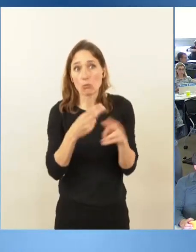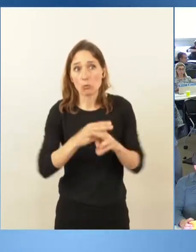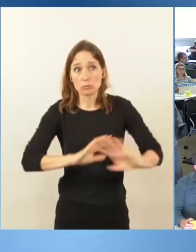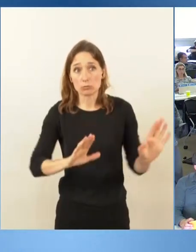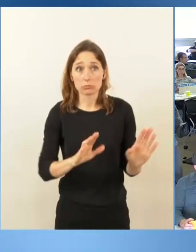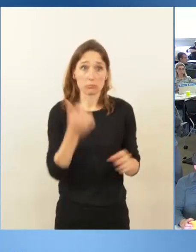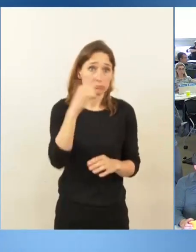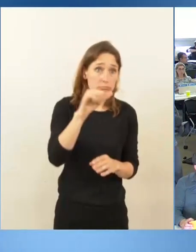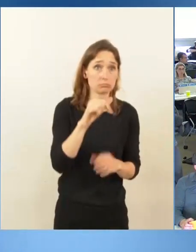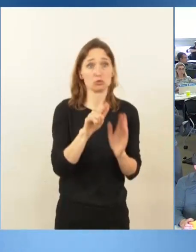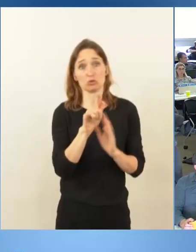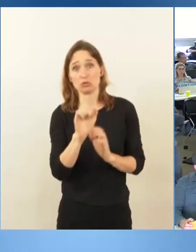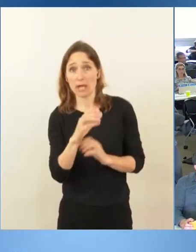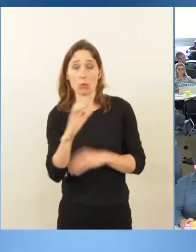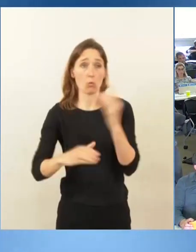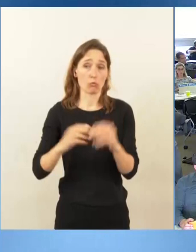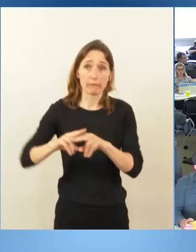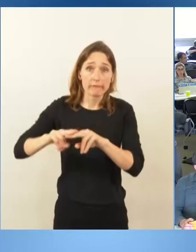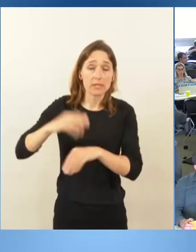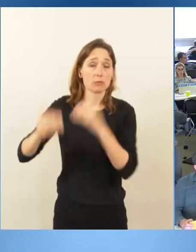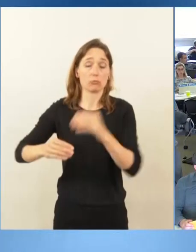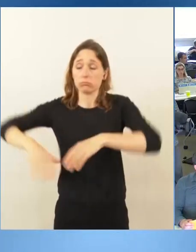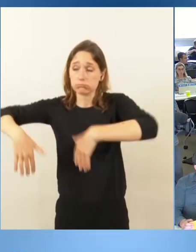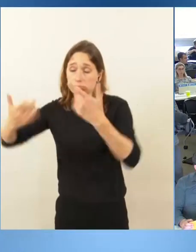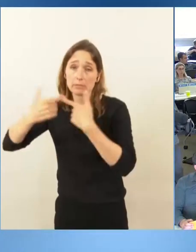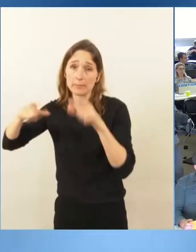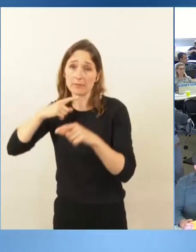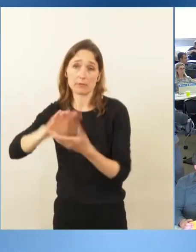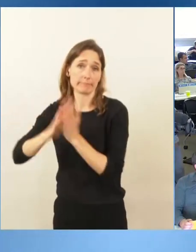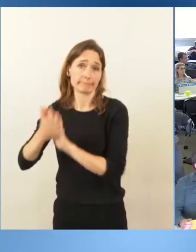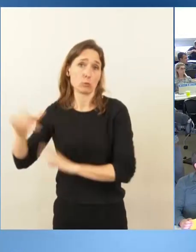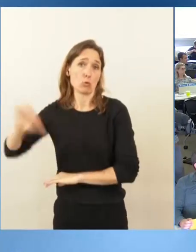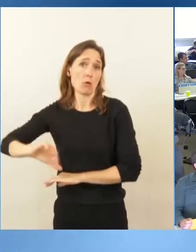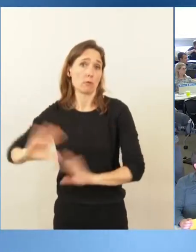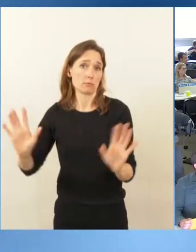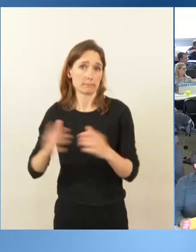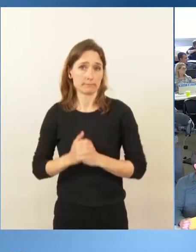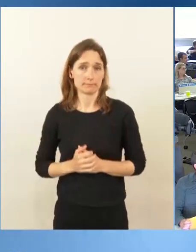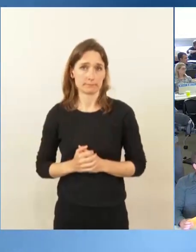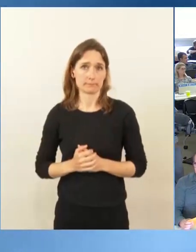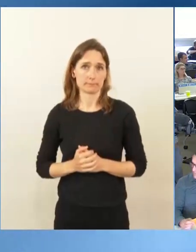j'ai ou rien ou ce que vous voulez ça sera un bulletin nul si il y a écrit autre chose